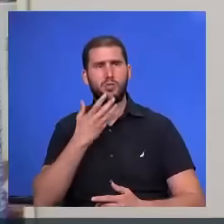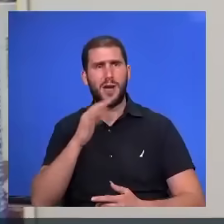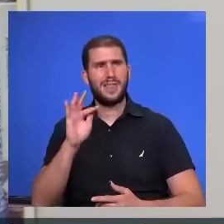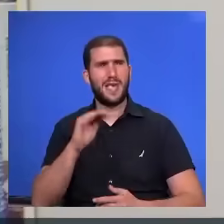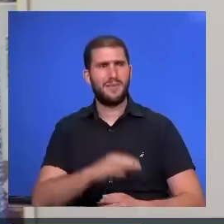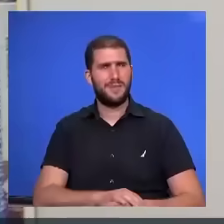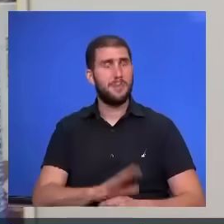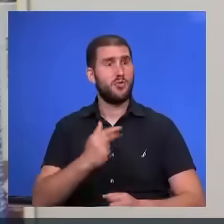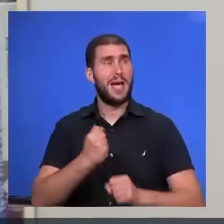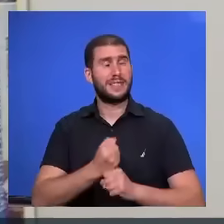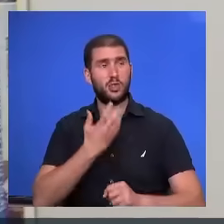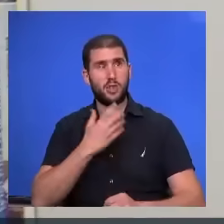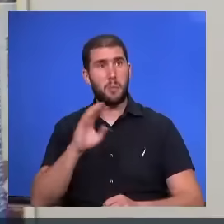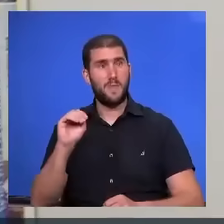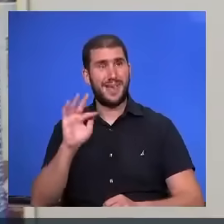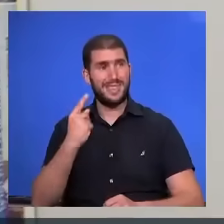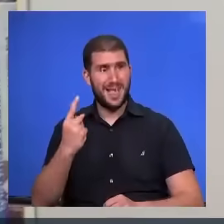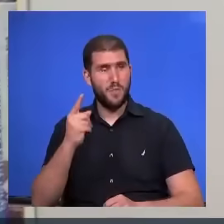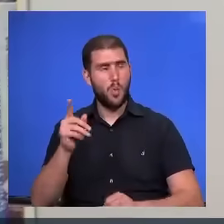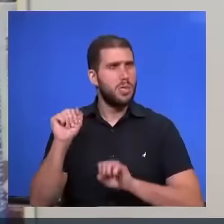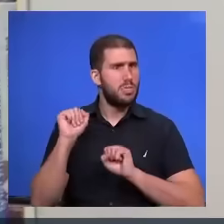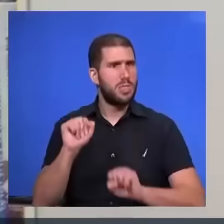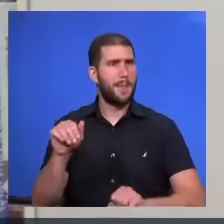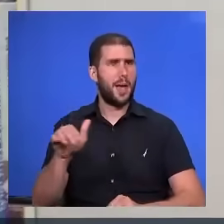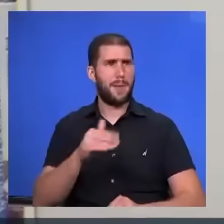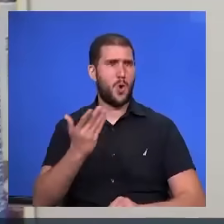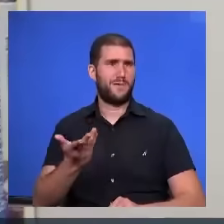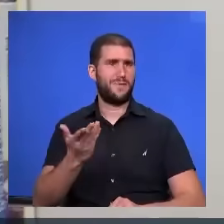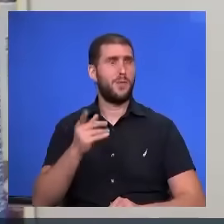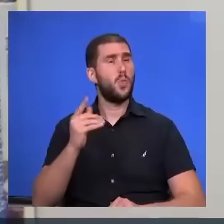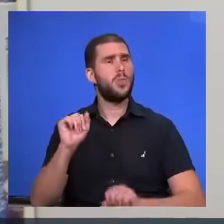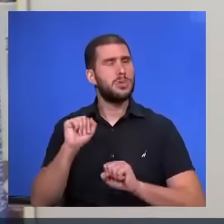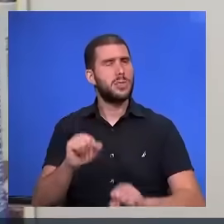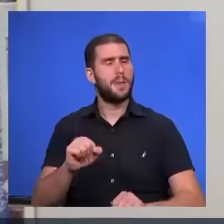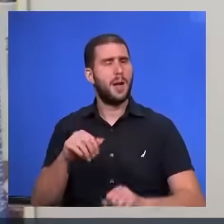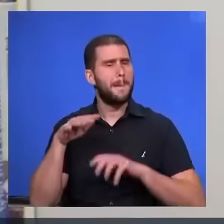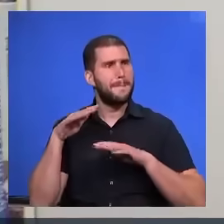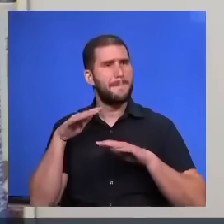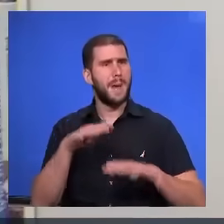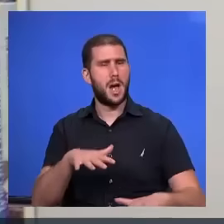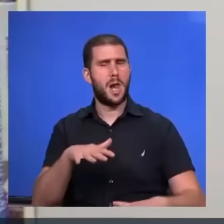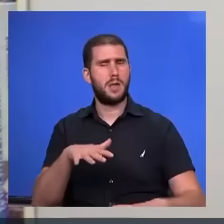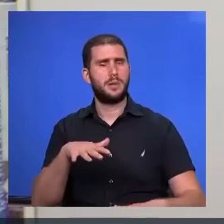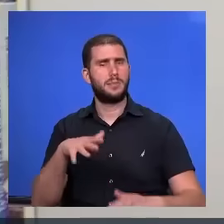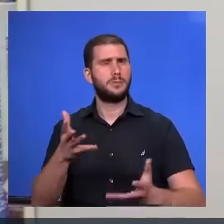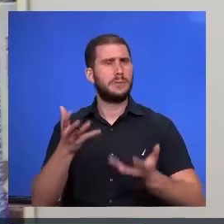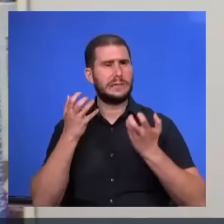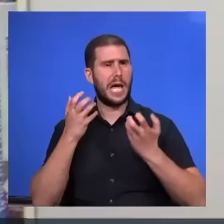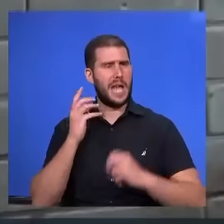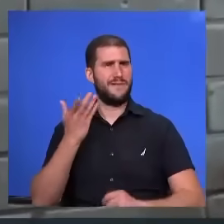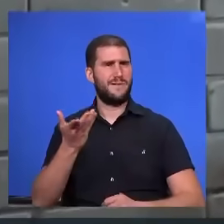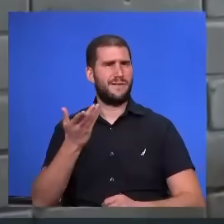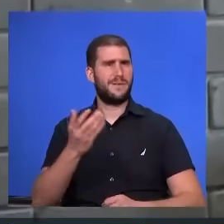מה שעשה שייח' מואפק טריף, שהוא תמך ברחוב, הוא תמך בגל הזה, בסחף